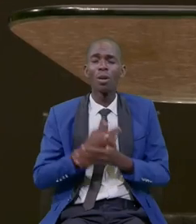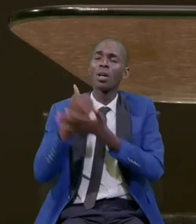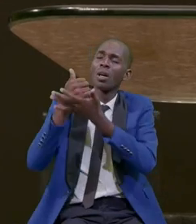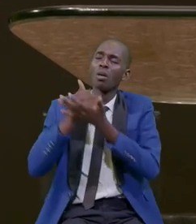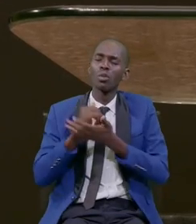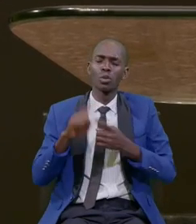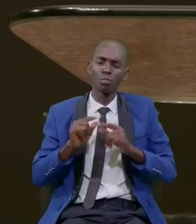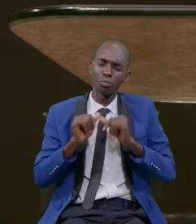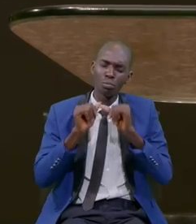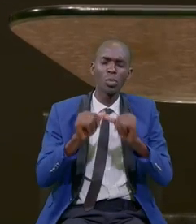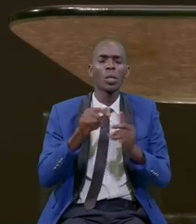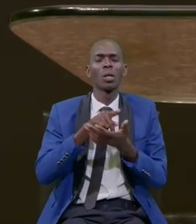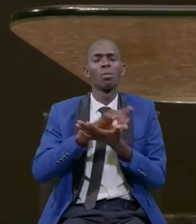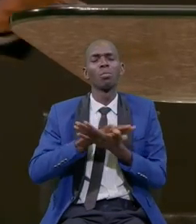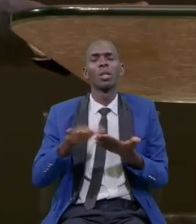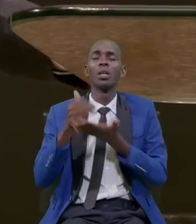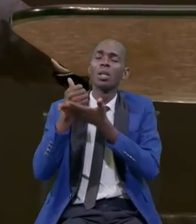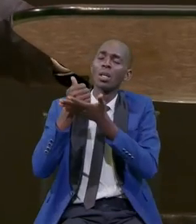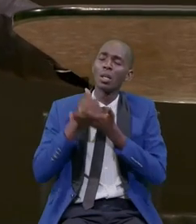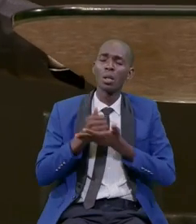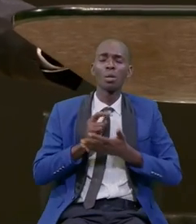demeurer purs. Aide-nous